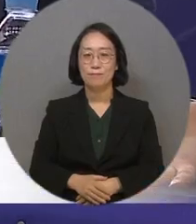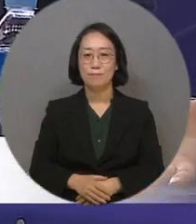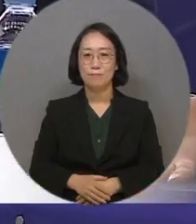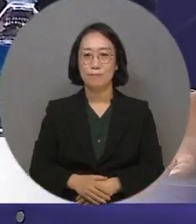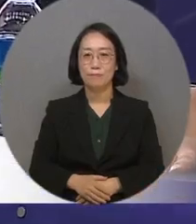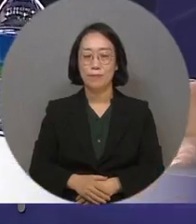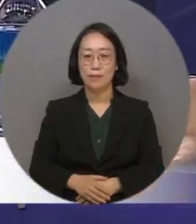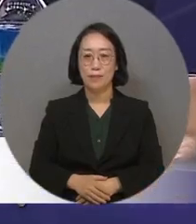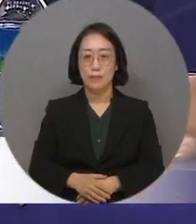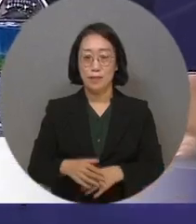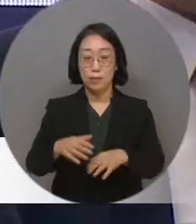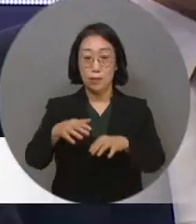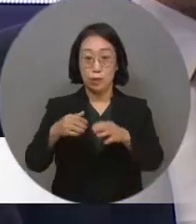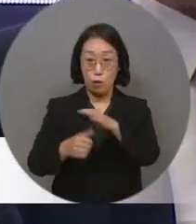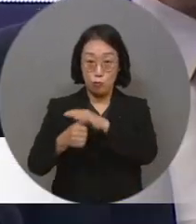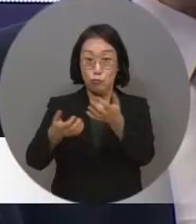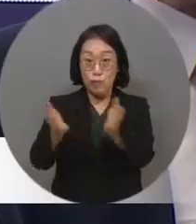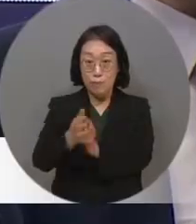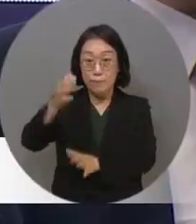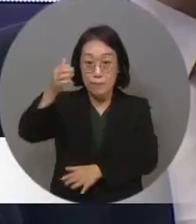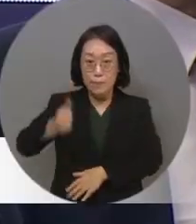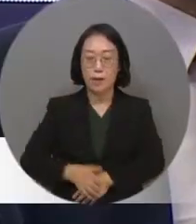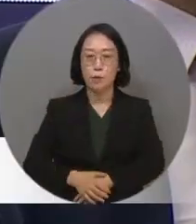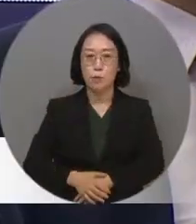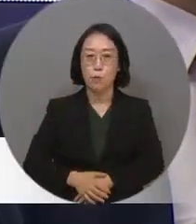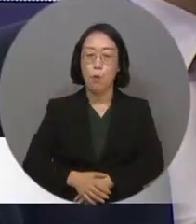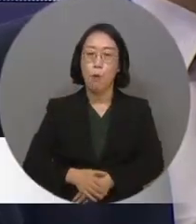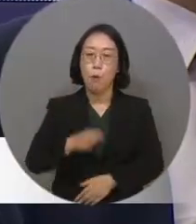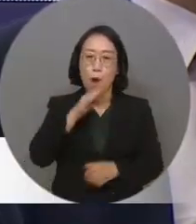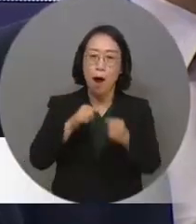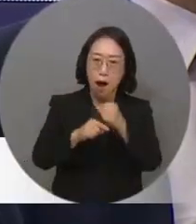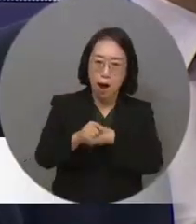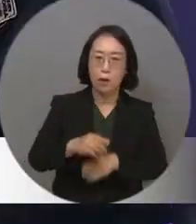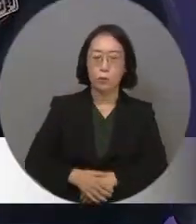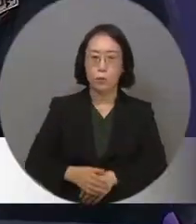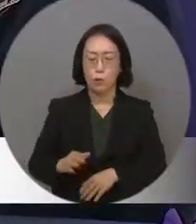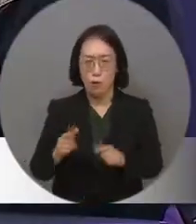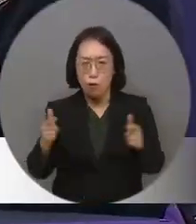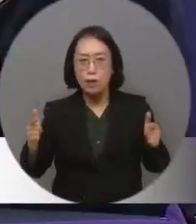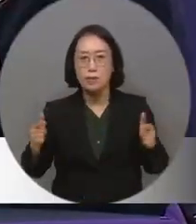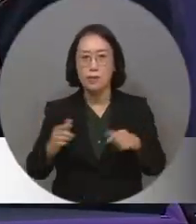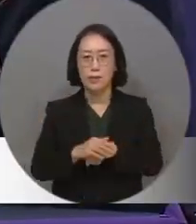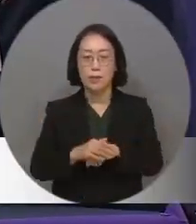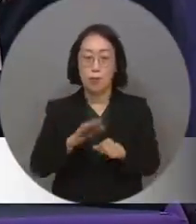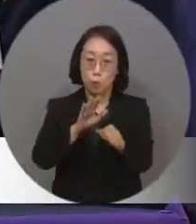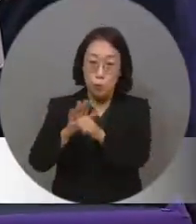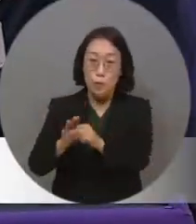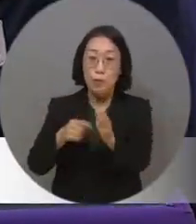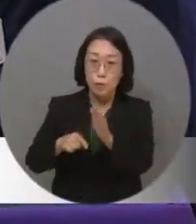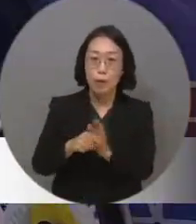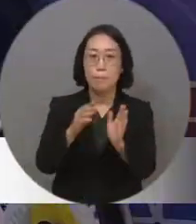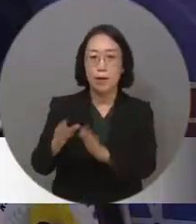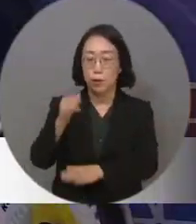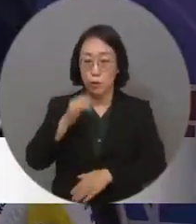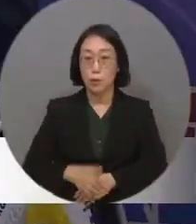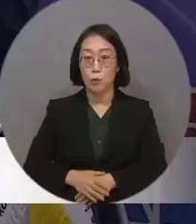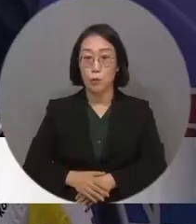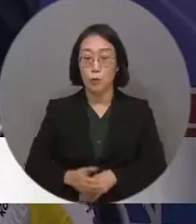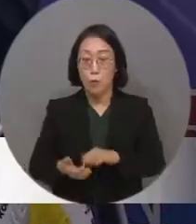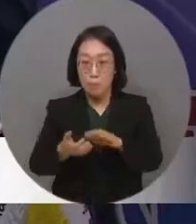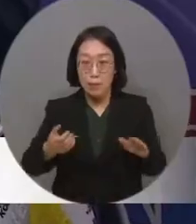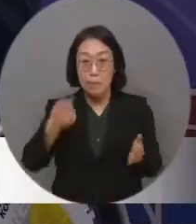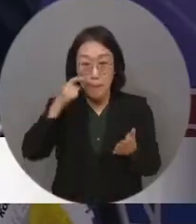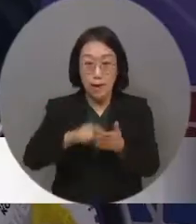박종철 선수촌장은 스포츠 과학화와 첨단 기술 등을 도입해 선수들의 경기력을 향상시키고 유망주 발굴을